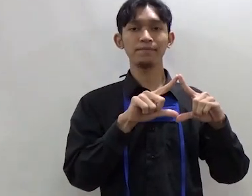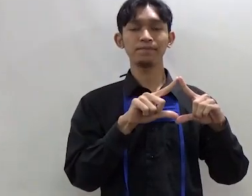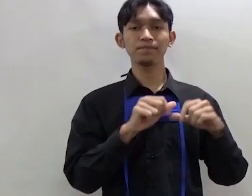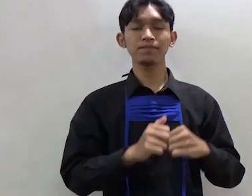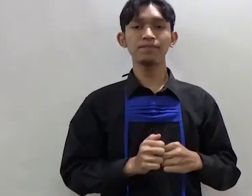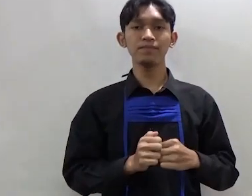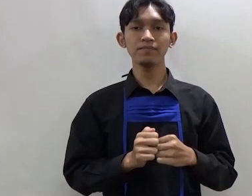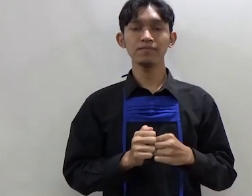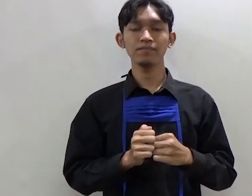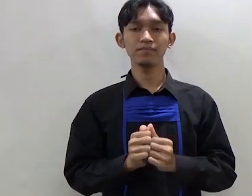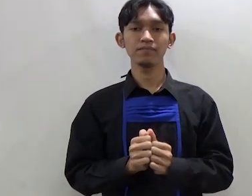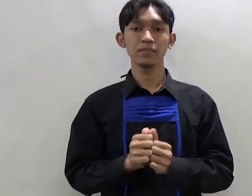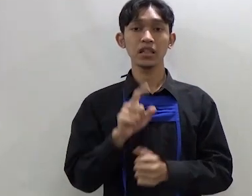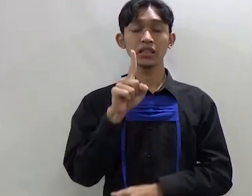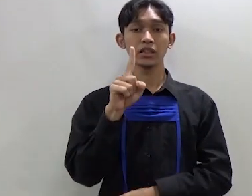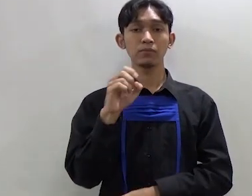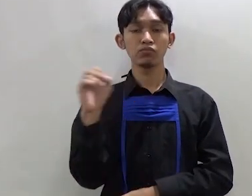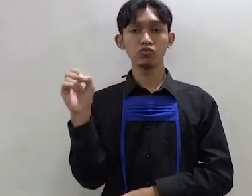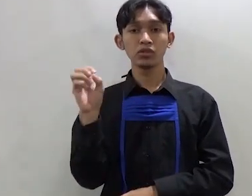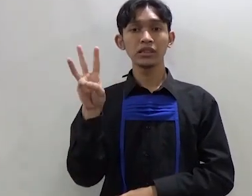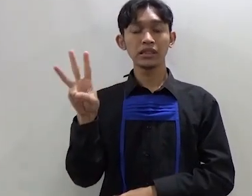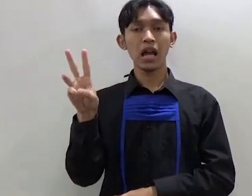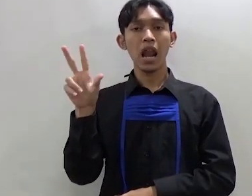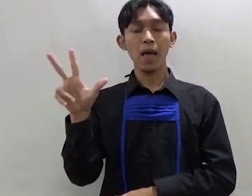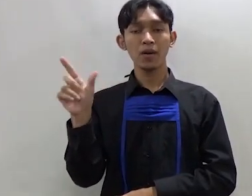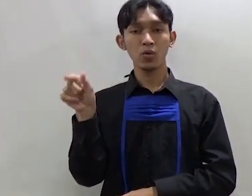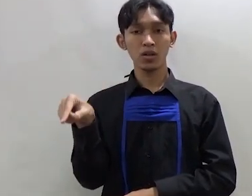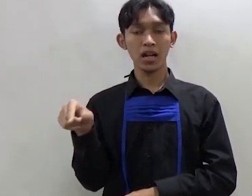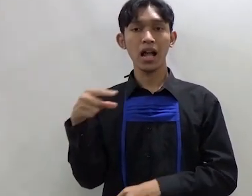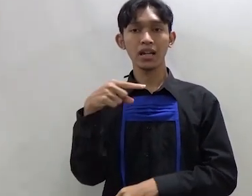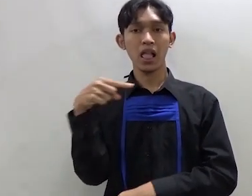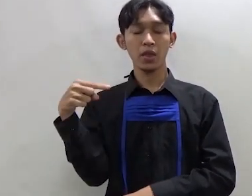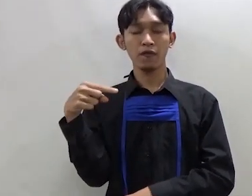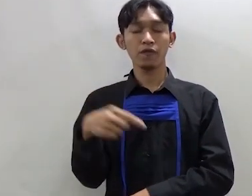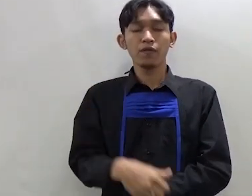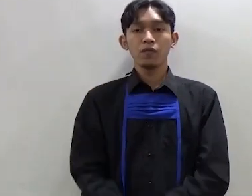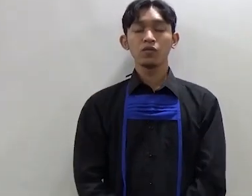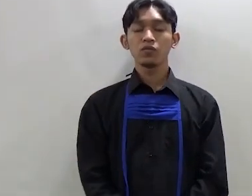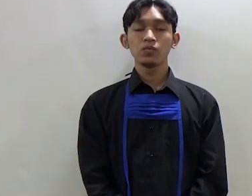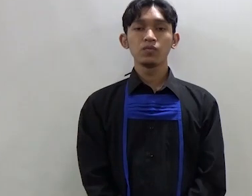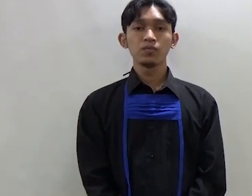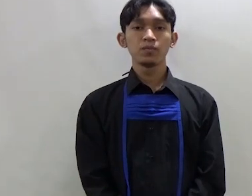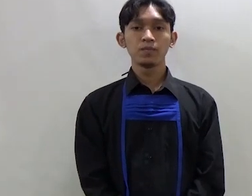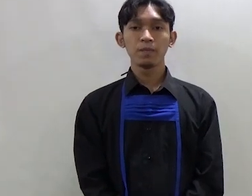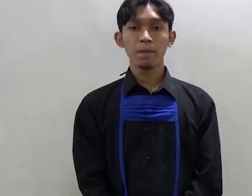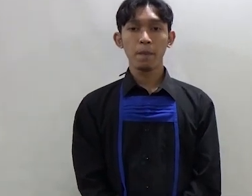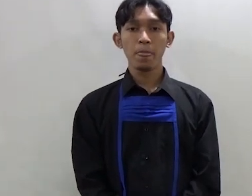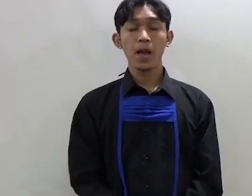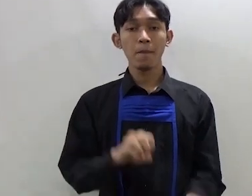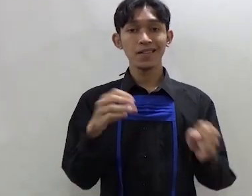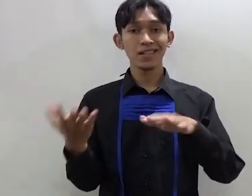kasus 57 perempuan 54 tahun warga kota Jogja. Yang kedua